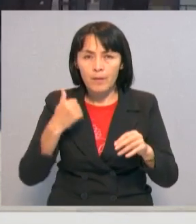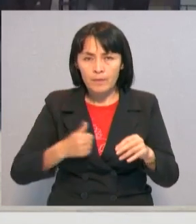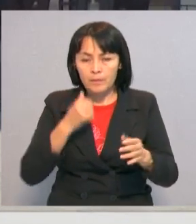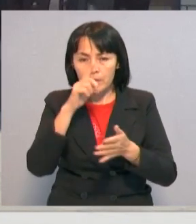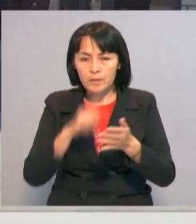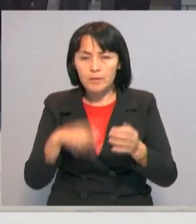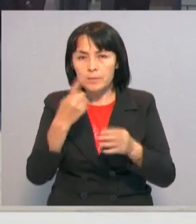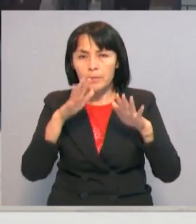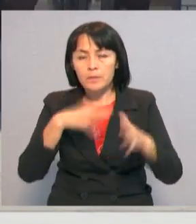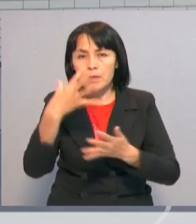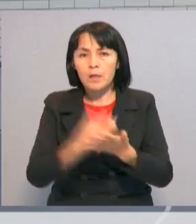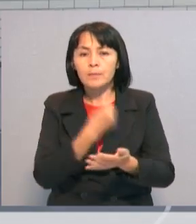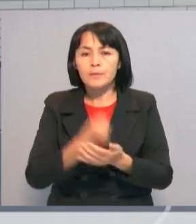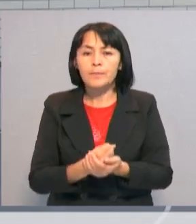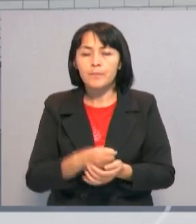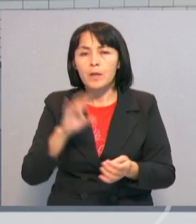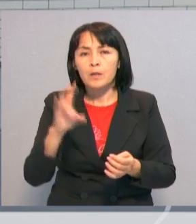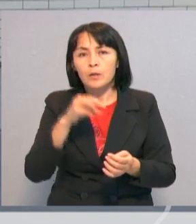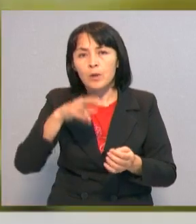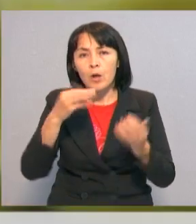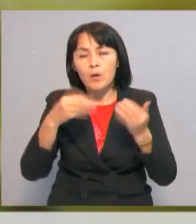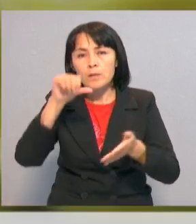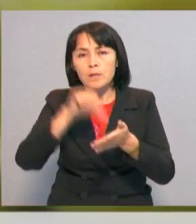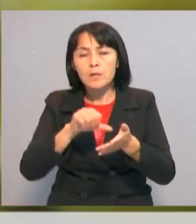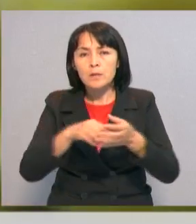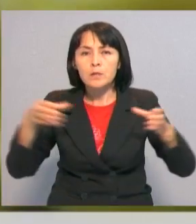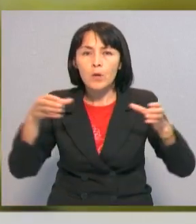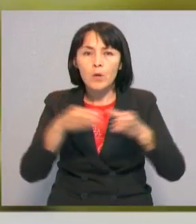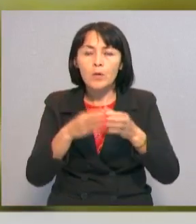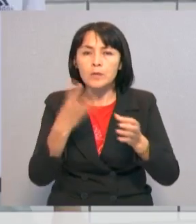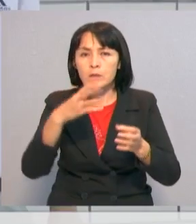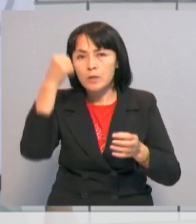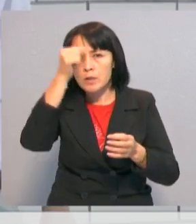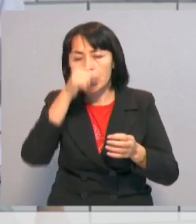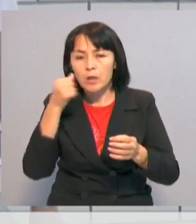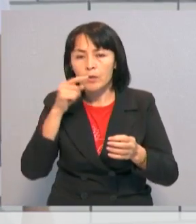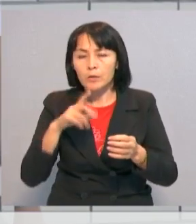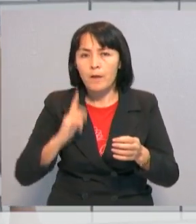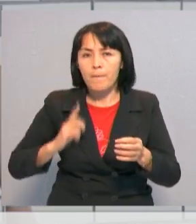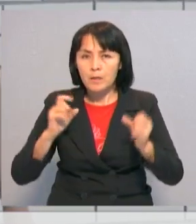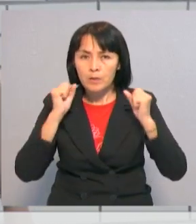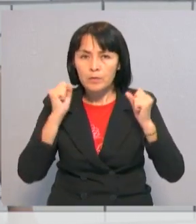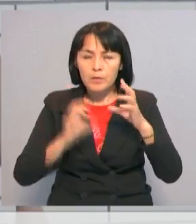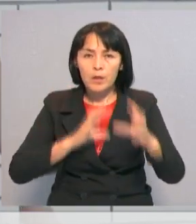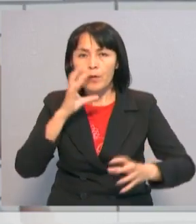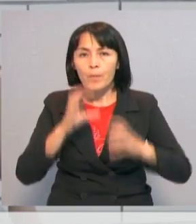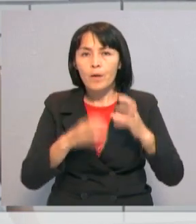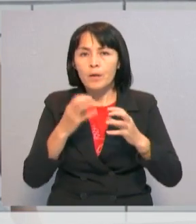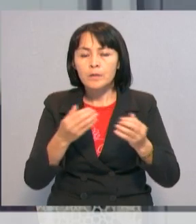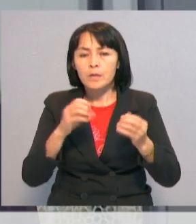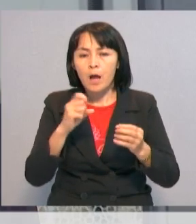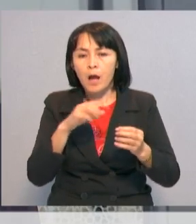побороться за первые места нурканат житов выступает в составе сборной уже 4 года мастер спорта международного класса по